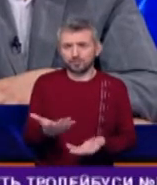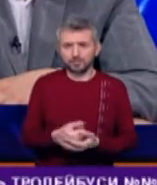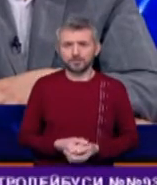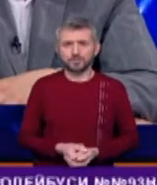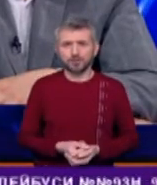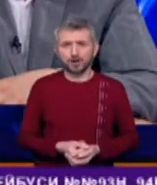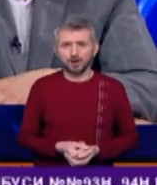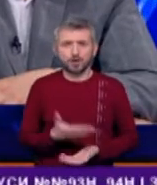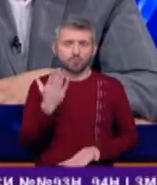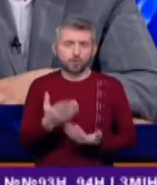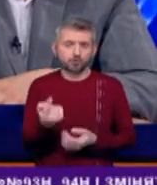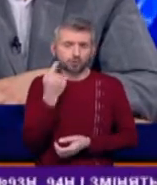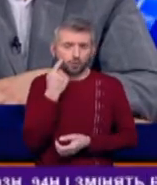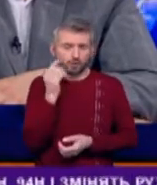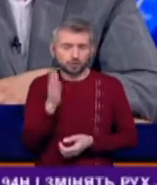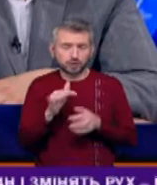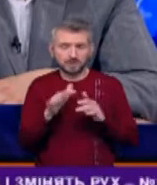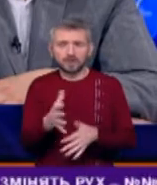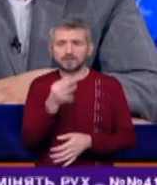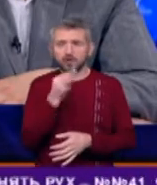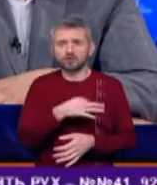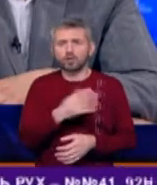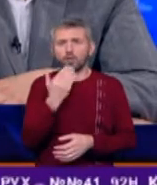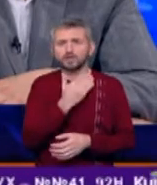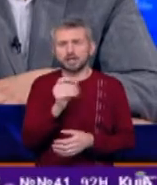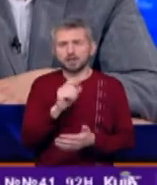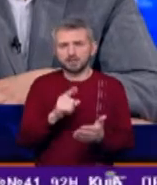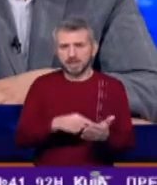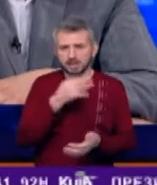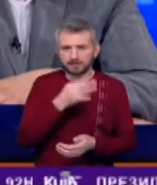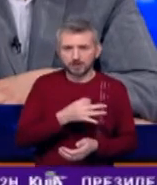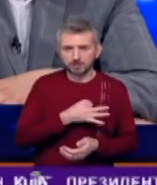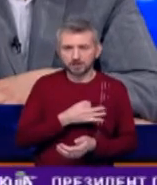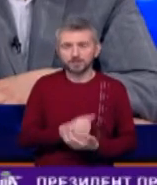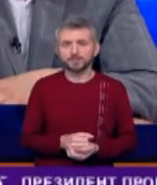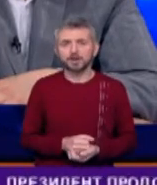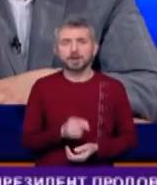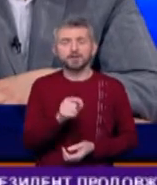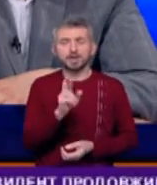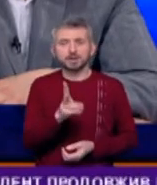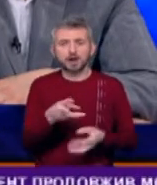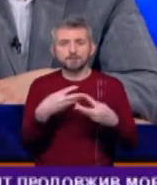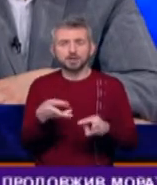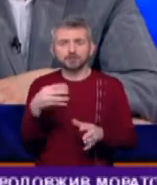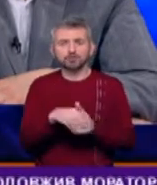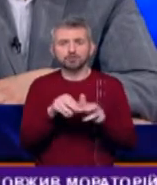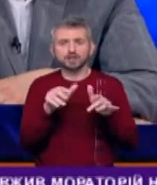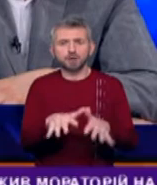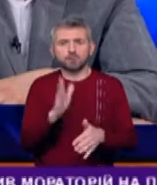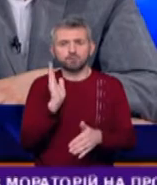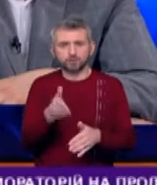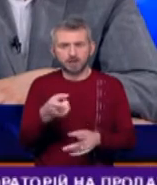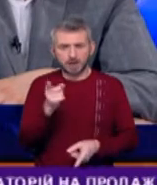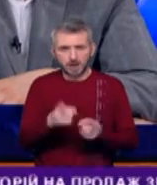Напевно, буде діяти. І скажіть останнє питання. Скажіть, ви як міністр внутрішніх справ буде